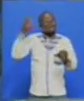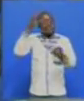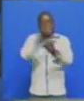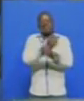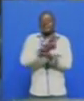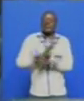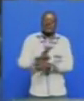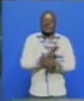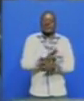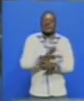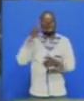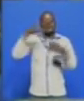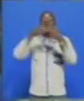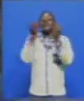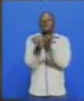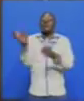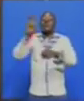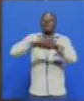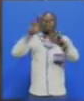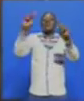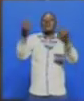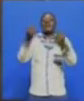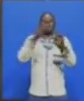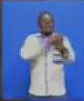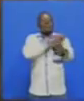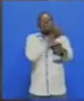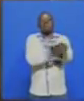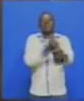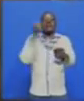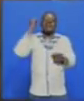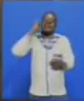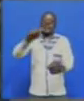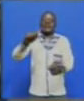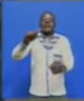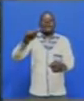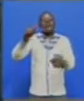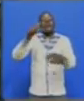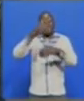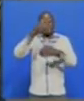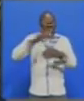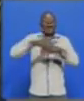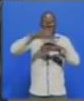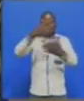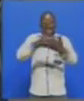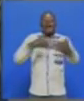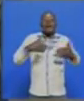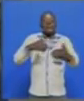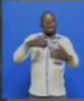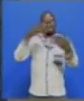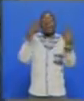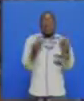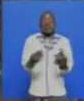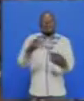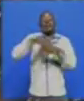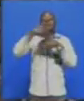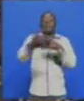Une édition placée sous le thème « Autonomisation des filles avant, pendant et après une crise ». En marge de